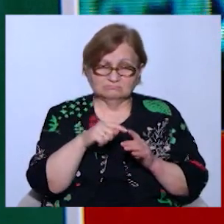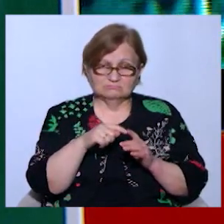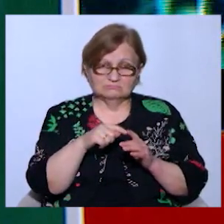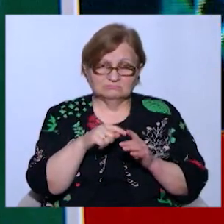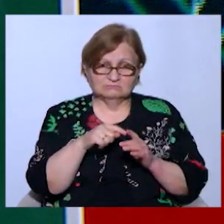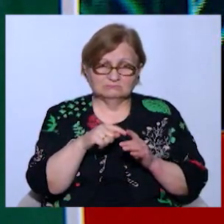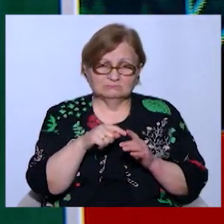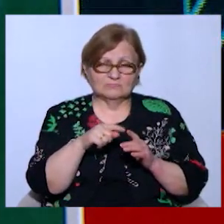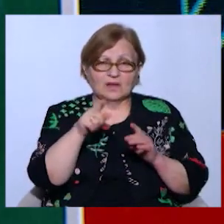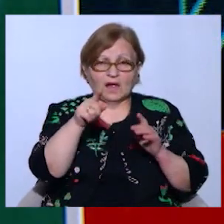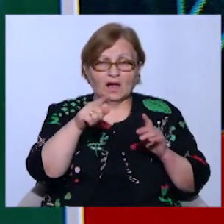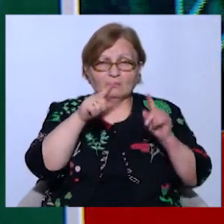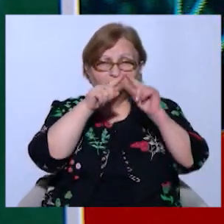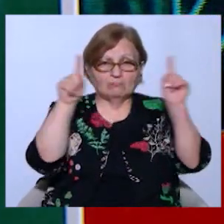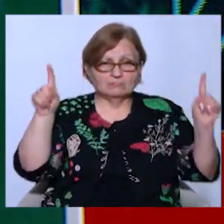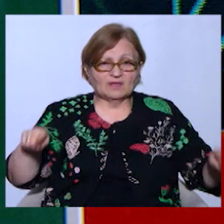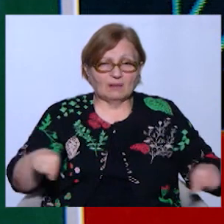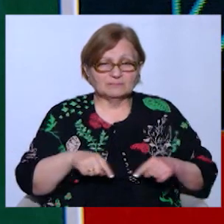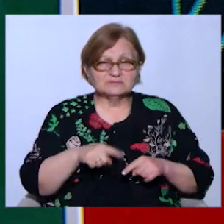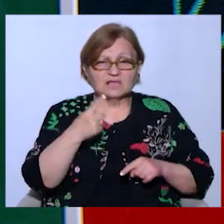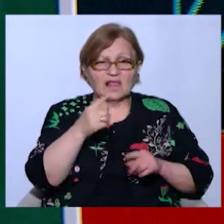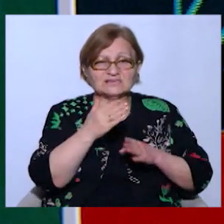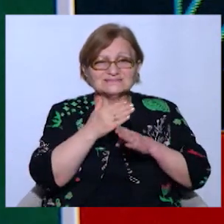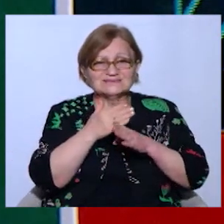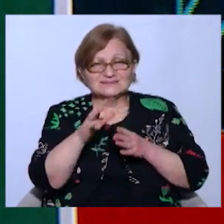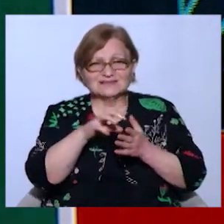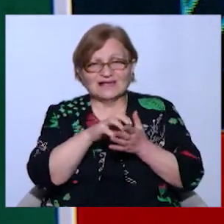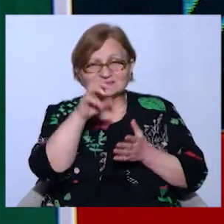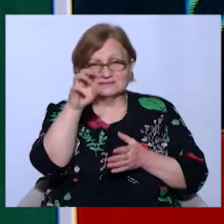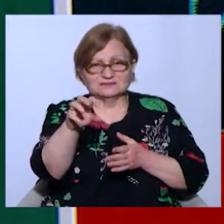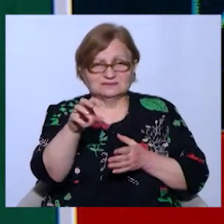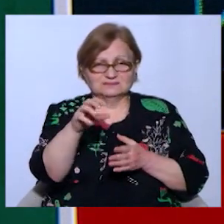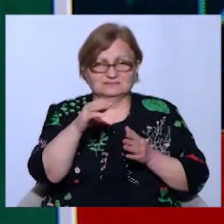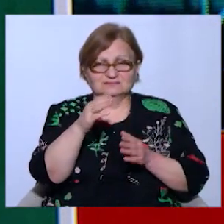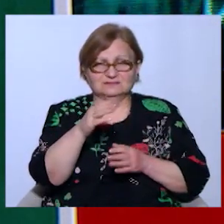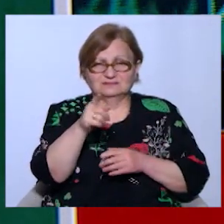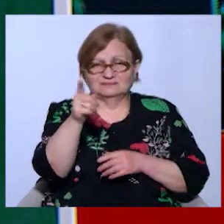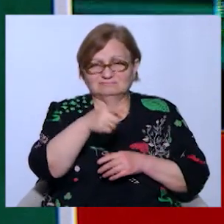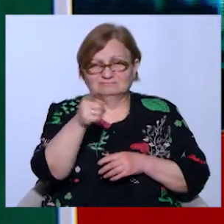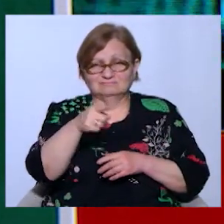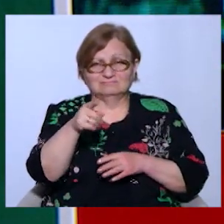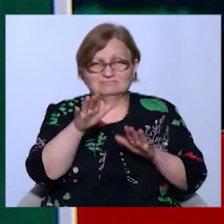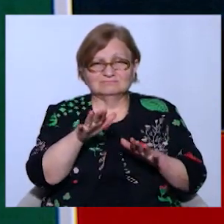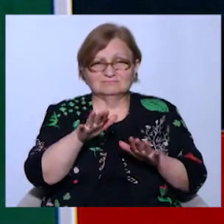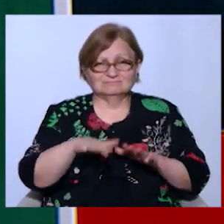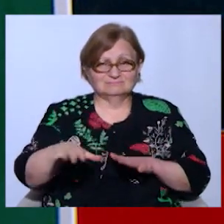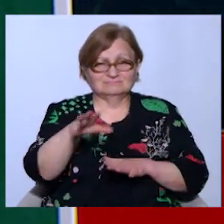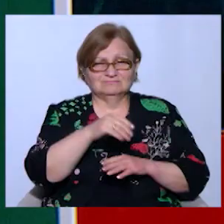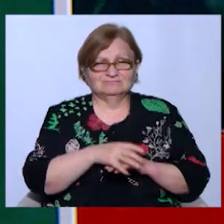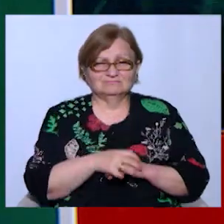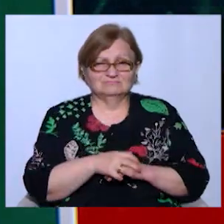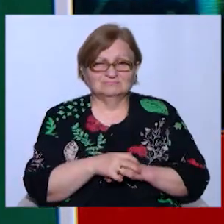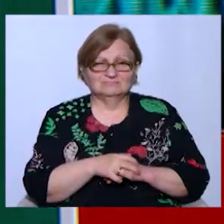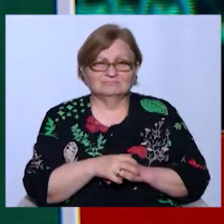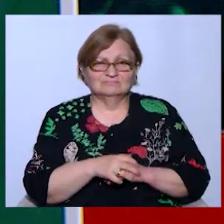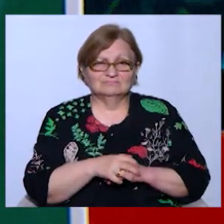შემოფარგლა აი ამ ჩემი დაფის სიბრტყის რაღაცა ნაწილი. აი ეს ნაწილი, რაც მან შემოფარგლა, არის სწორედ